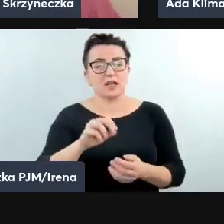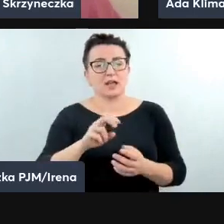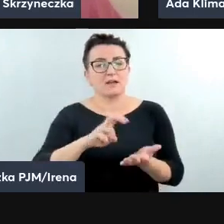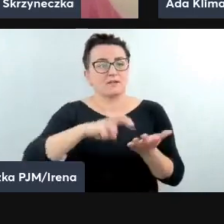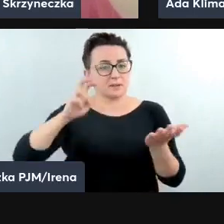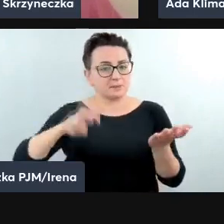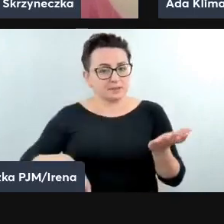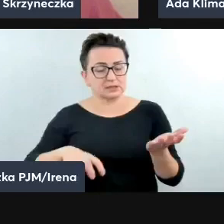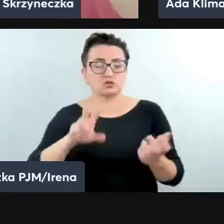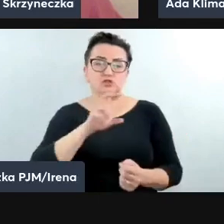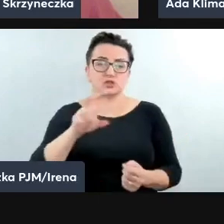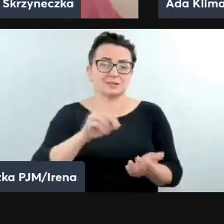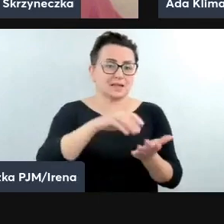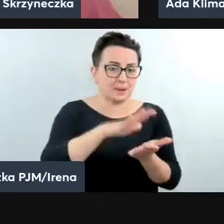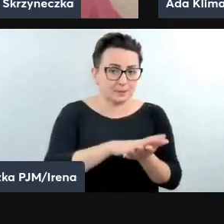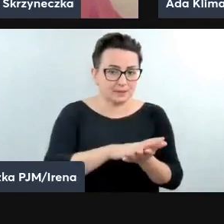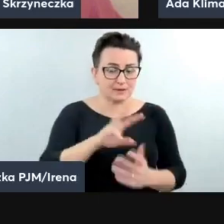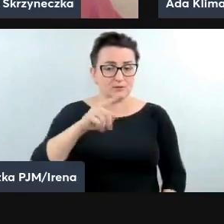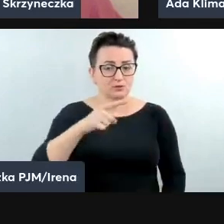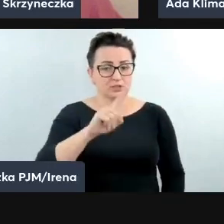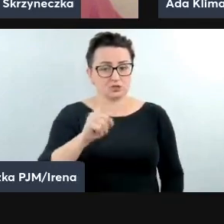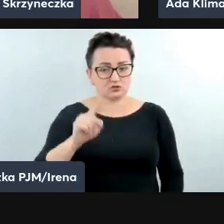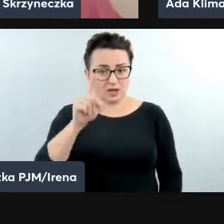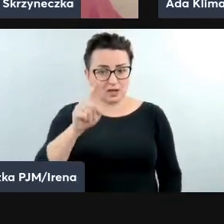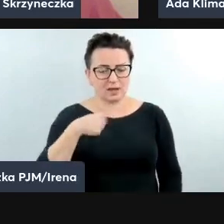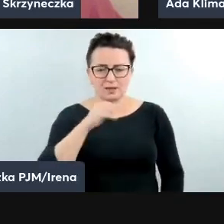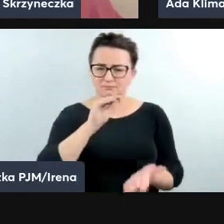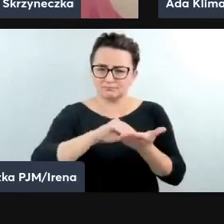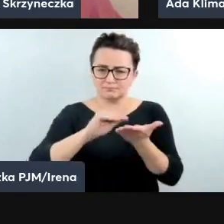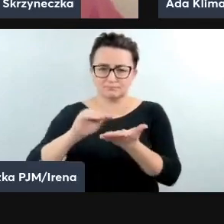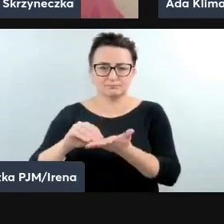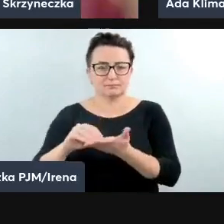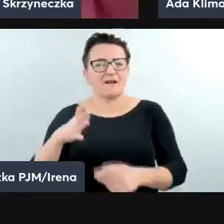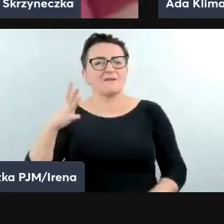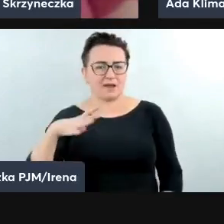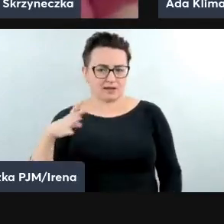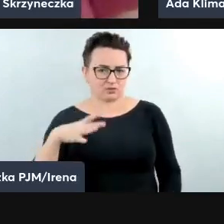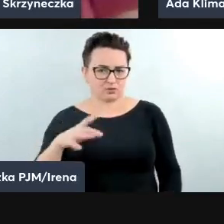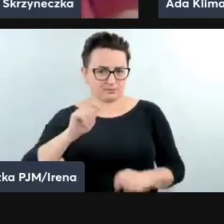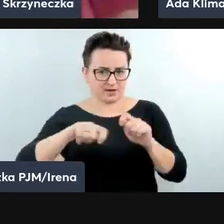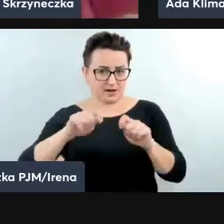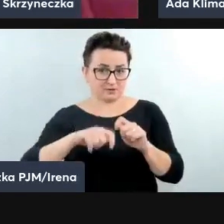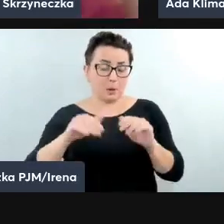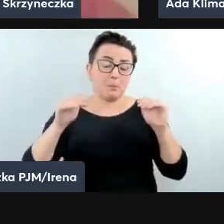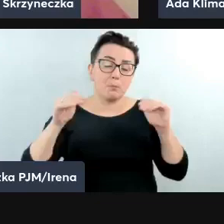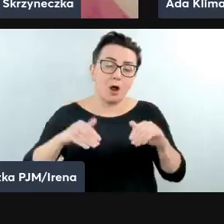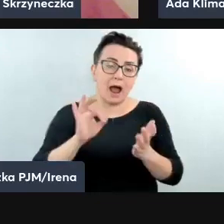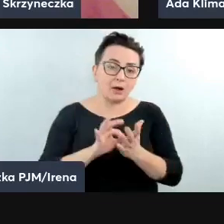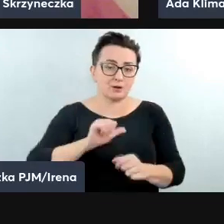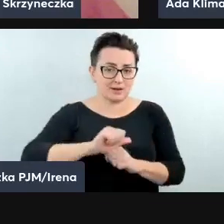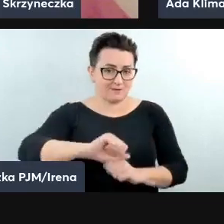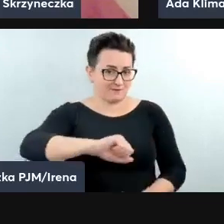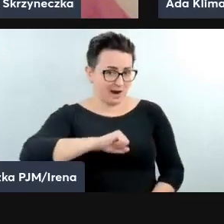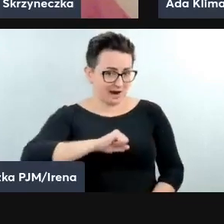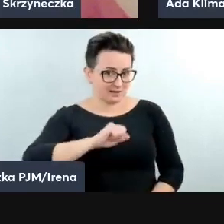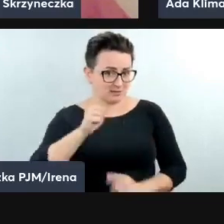WDŻ-u, to apeluję, sprawdźcie, bo być może jest tam ktoś fajny, kto się stara i do kogo mało kto trafia, bo